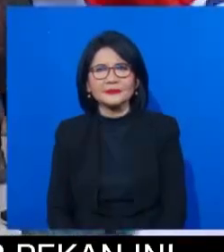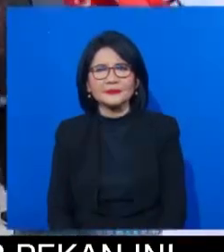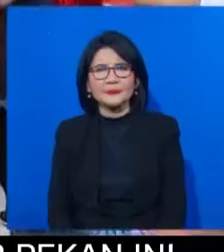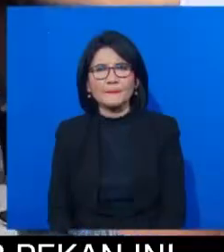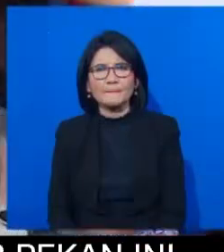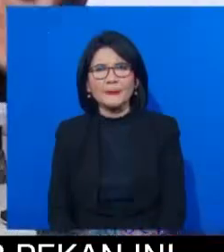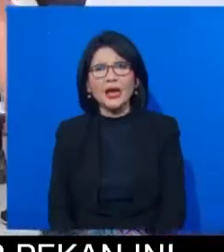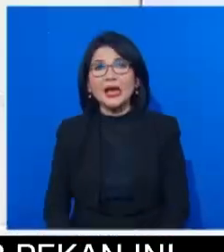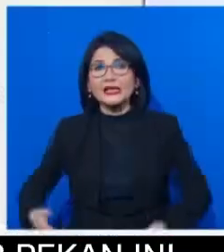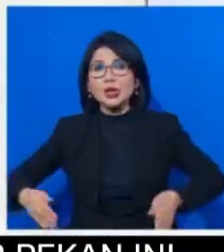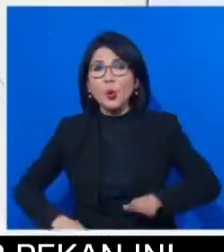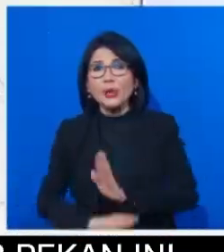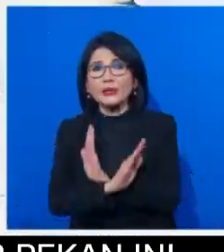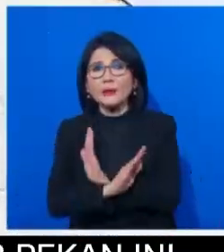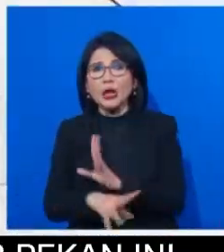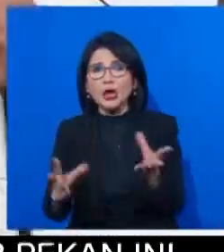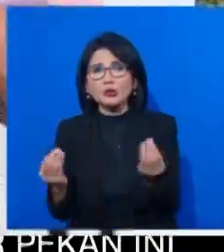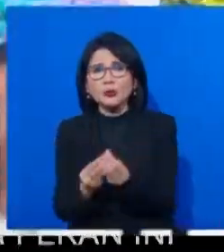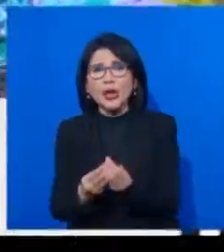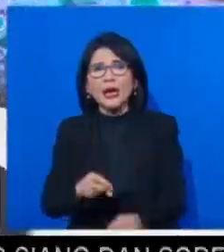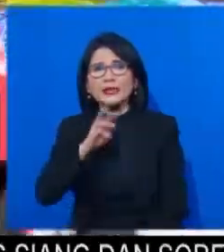Sementara itu di Jawa Timur, dari kuota